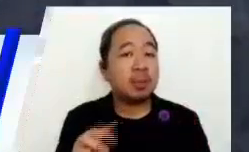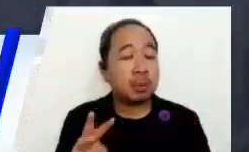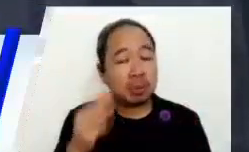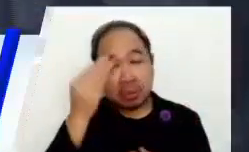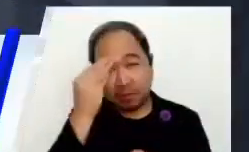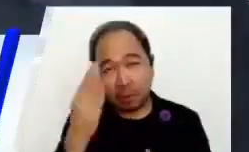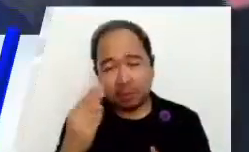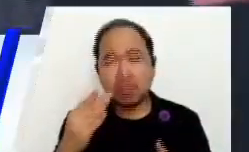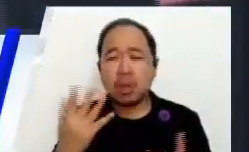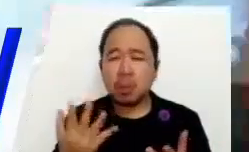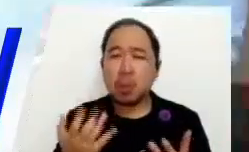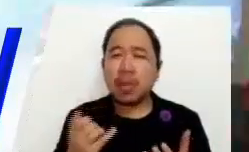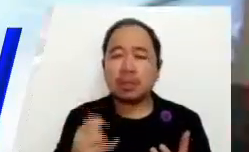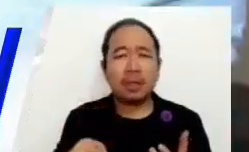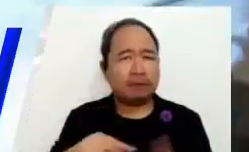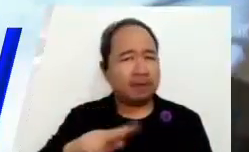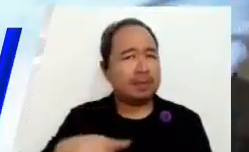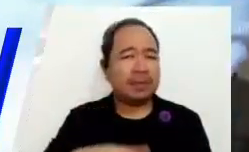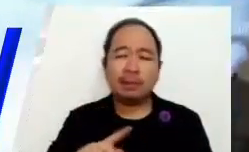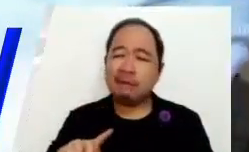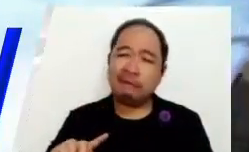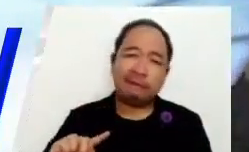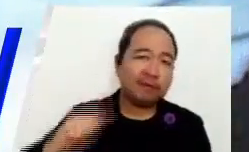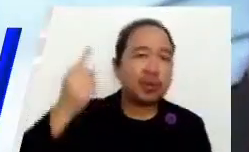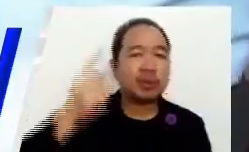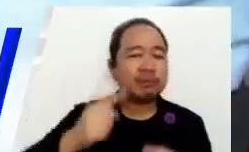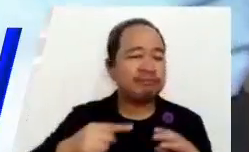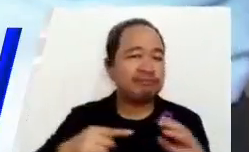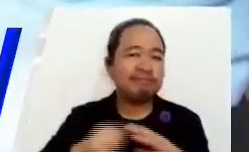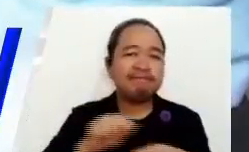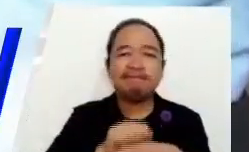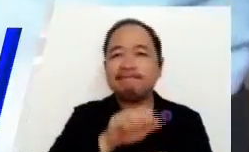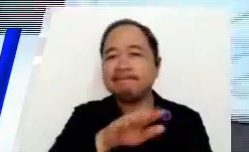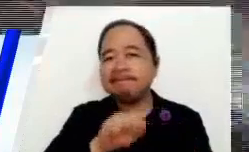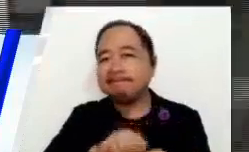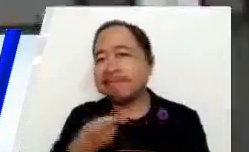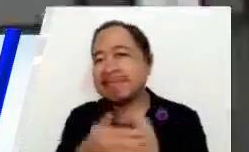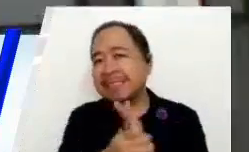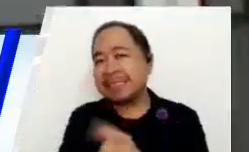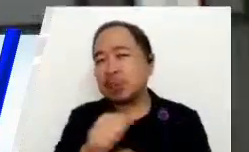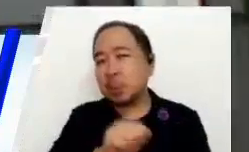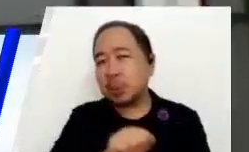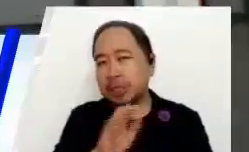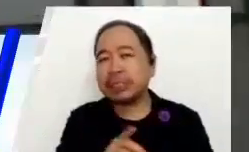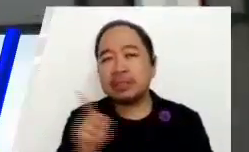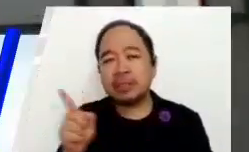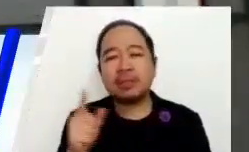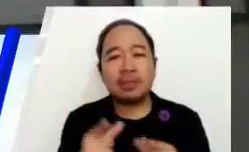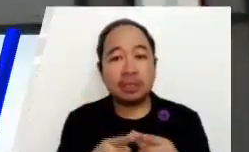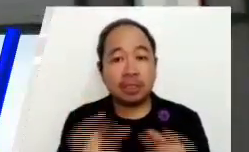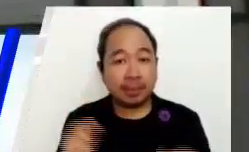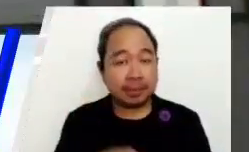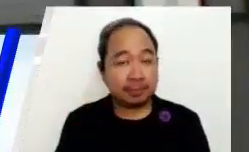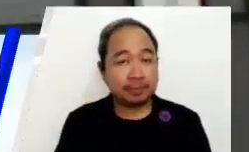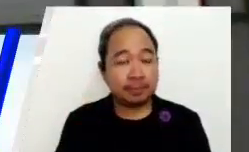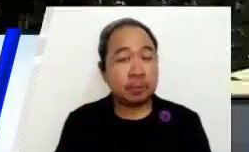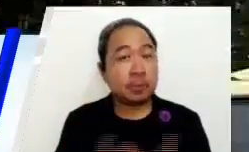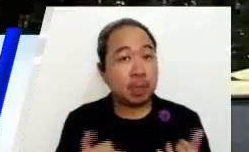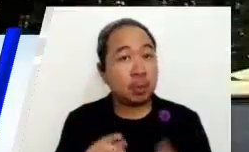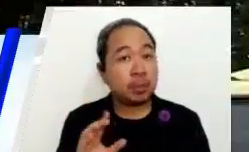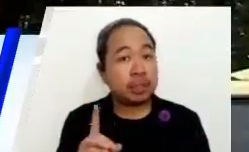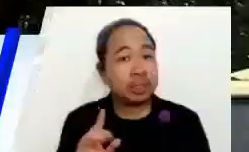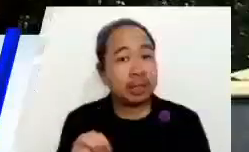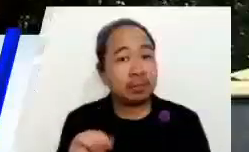unong bansa ang Pilipinas sa pagpapadala ng mga skilled workers sa Japan. Kaya inilunsad nila ang isang Japan